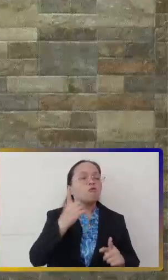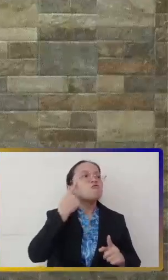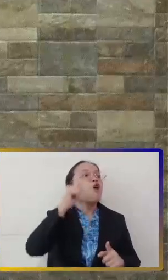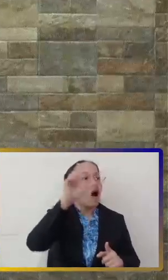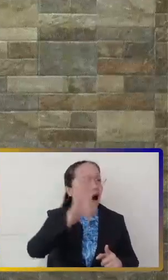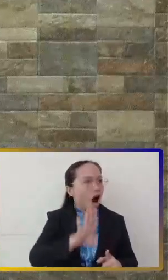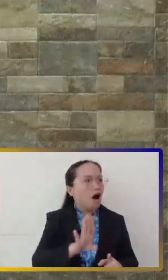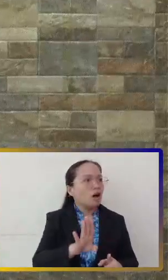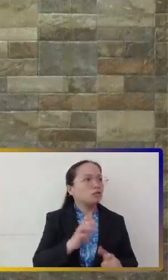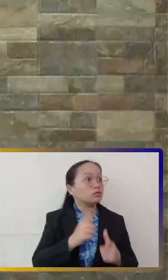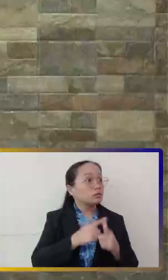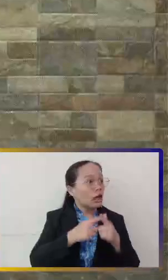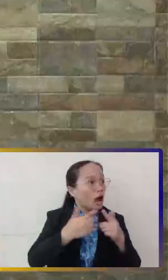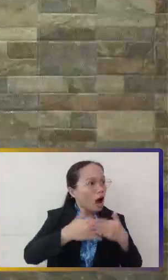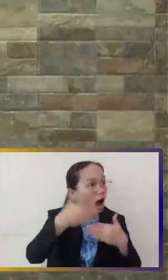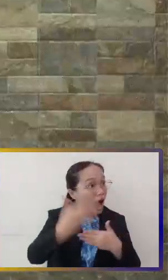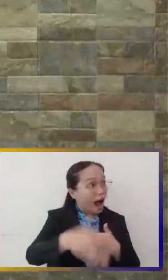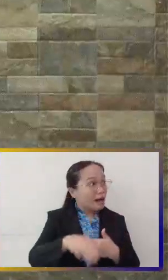Kinabukasan, Saturday.